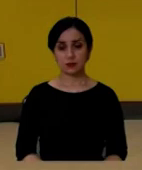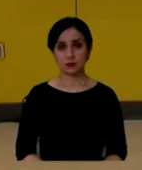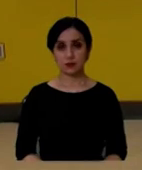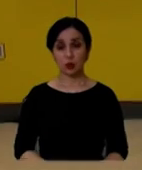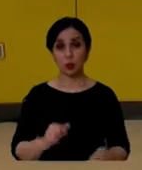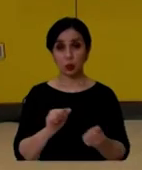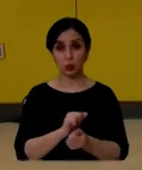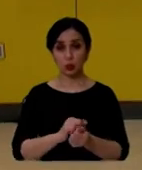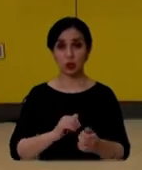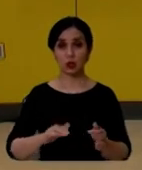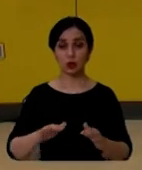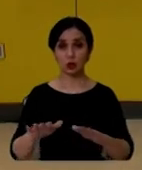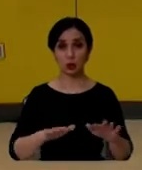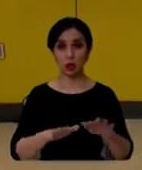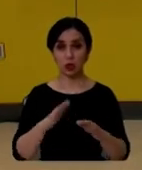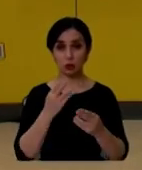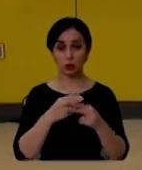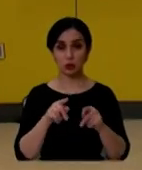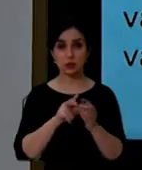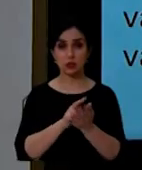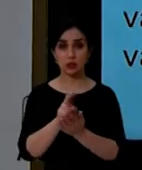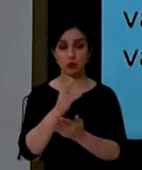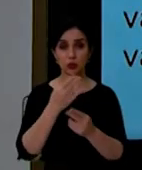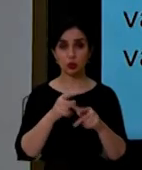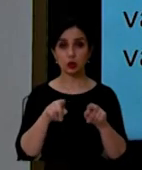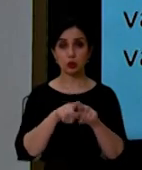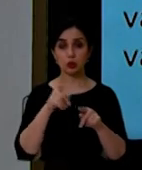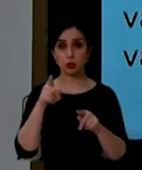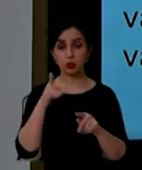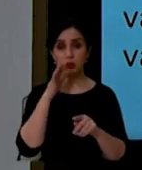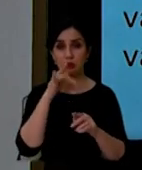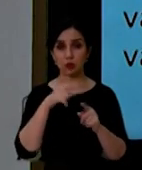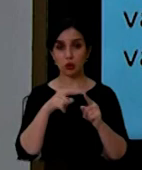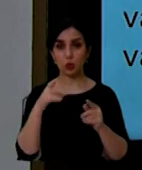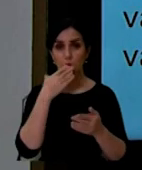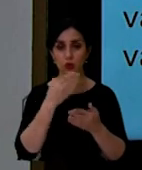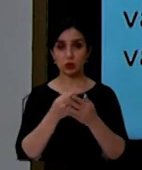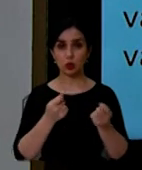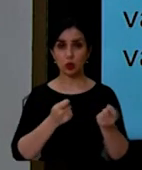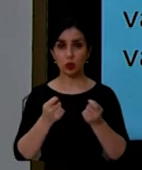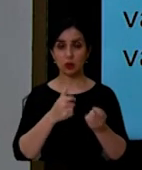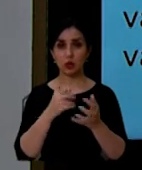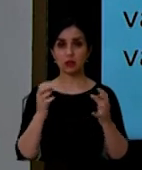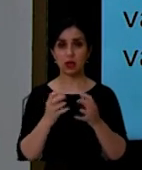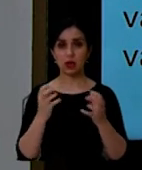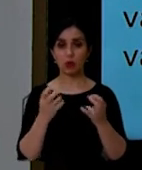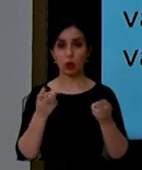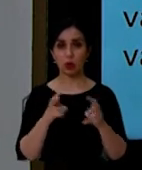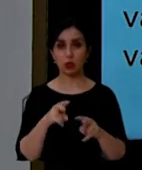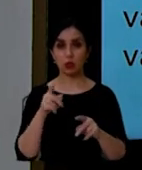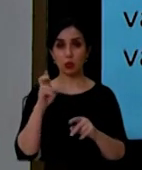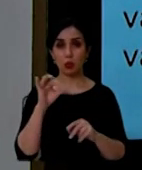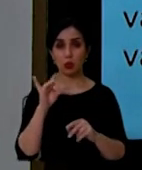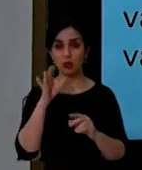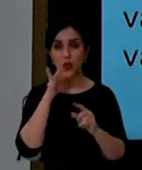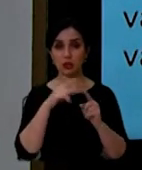Qırqləkdə sədərəli bir ıruqçilər, sınıflə bu davrda ısıq kümrəlləginə səqləb qolgən. Börnin